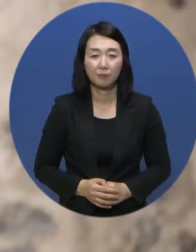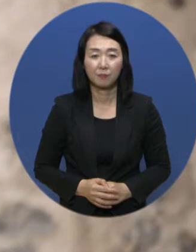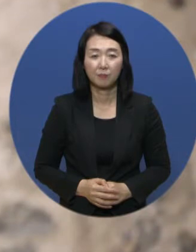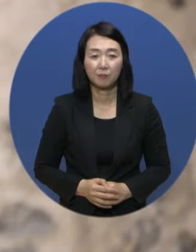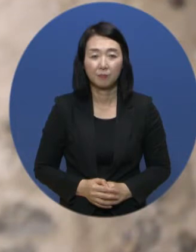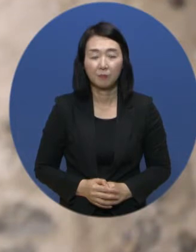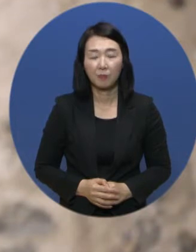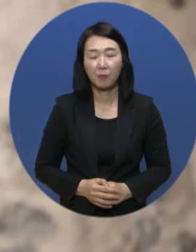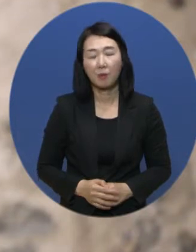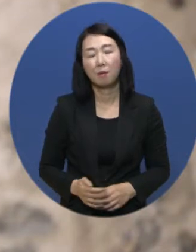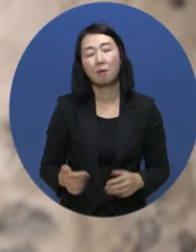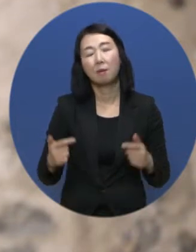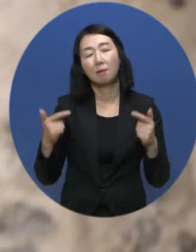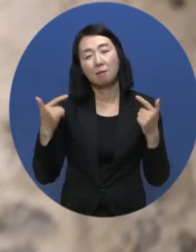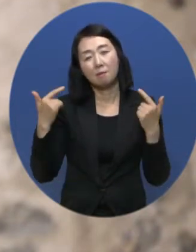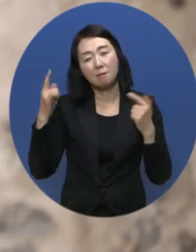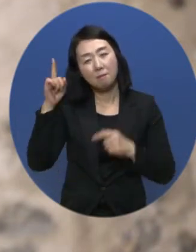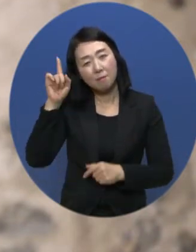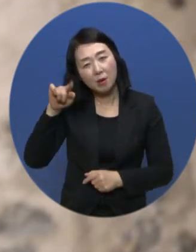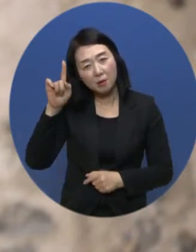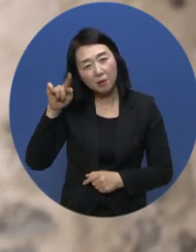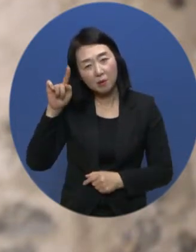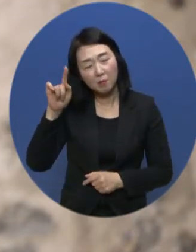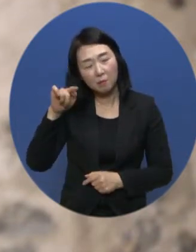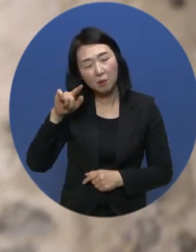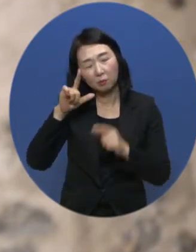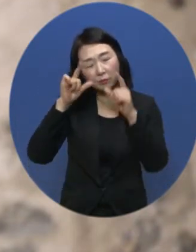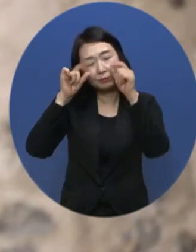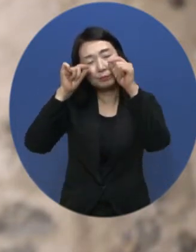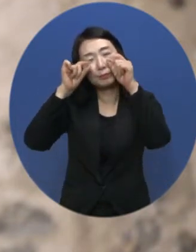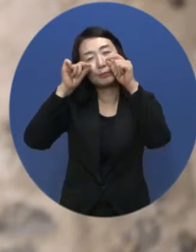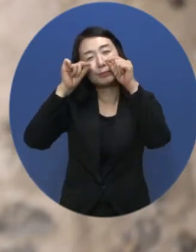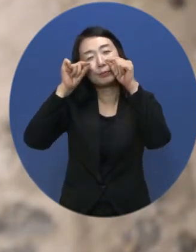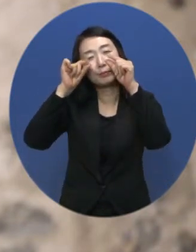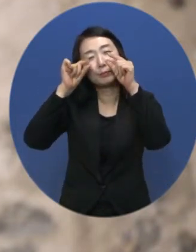그렇게 매일 밤 잠을 제대로 이룰 수 없었습니다.